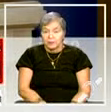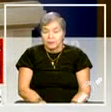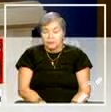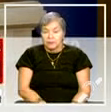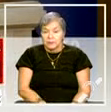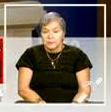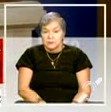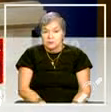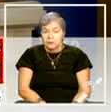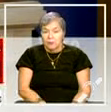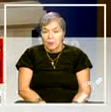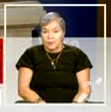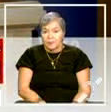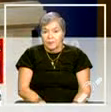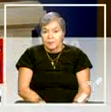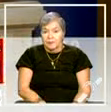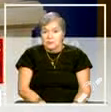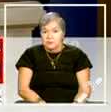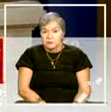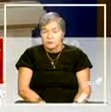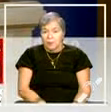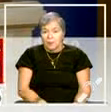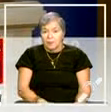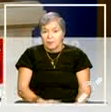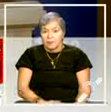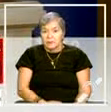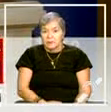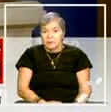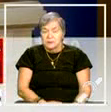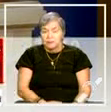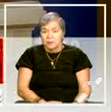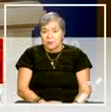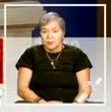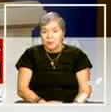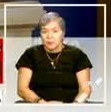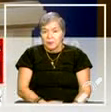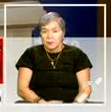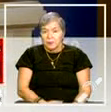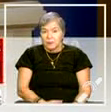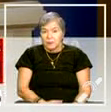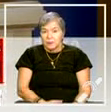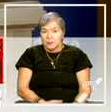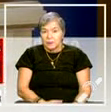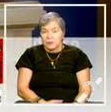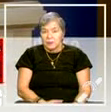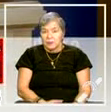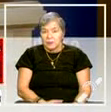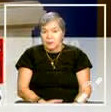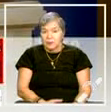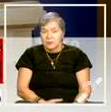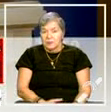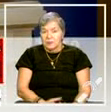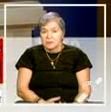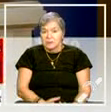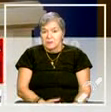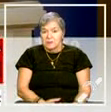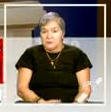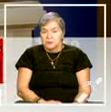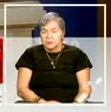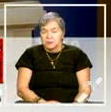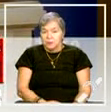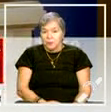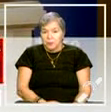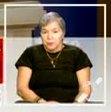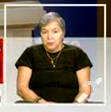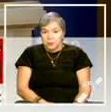rare countries who actually managed to not have a decline in the math scores. I think I have checked, I think